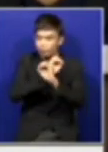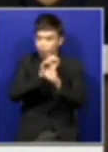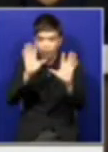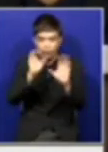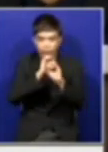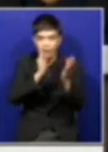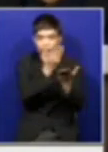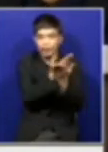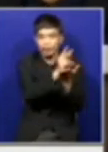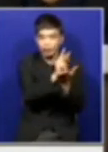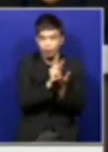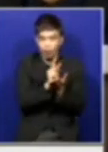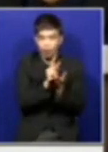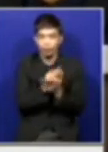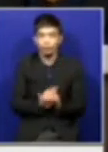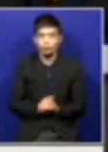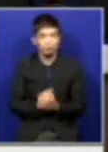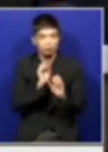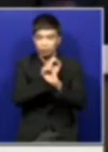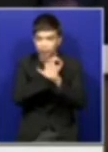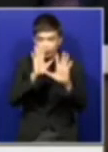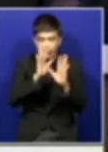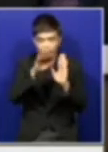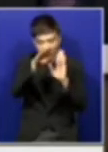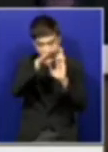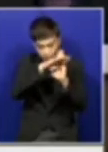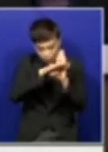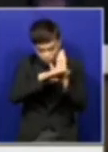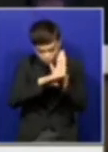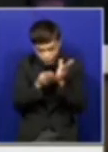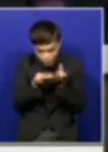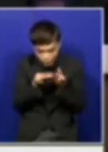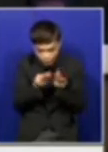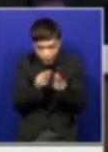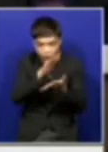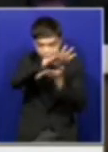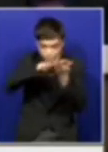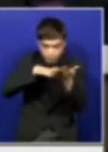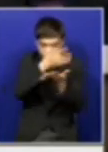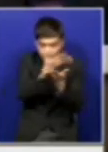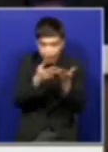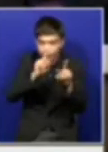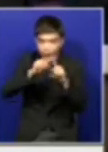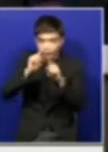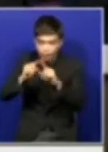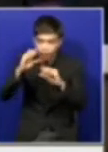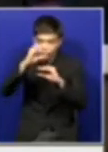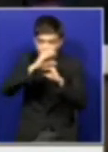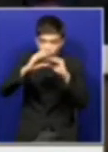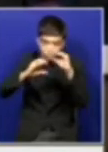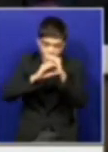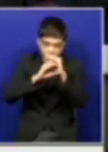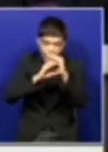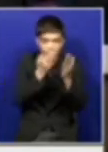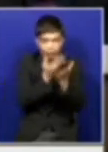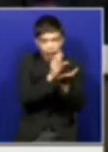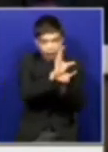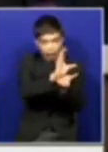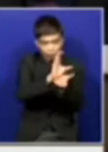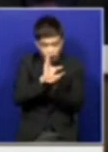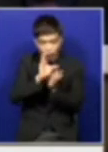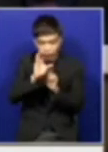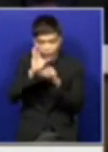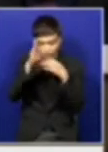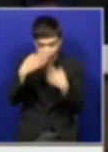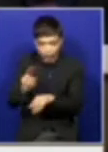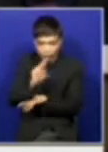ในระยะในรายละเอียดเกี่ยวกับแผนงานโครงการที่จะใช้จ่ายเงินไม่มีแ